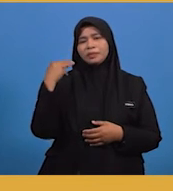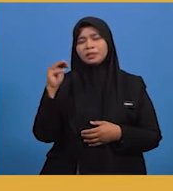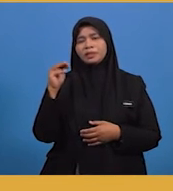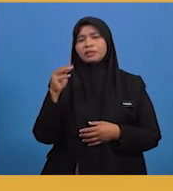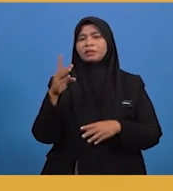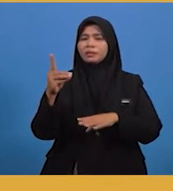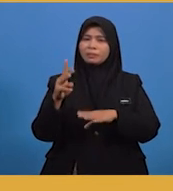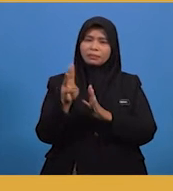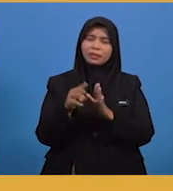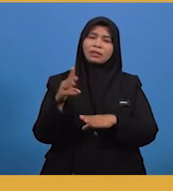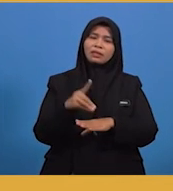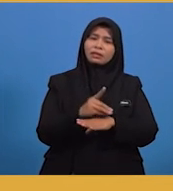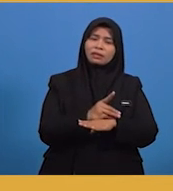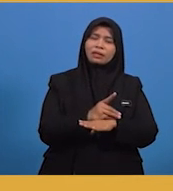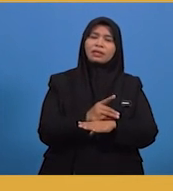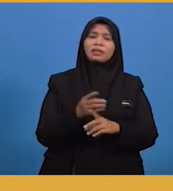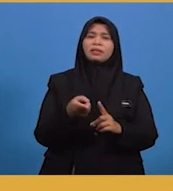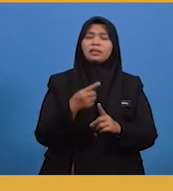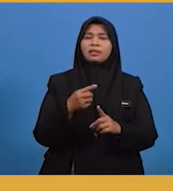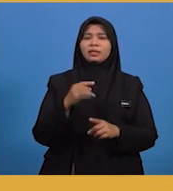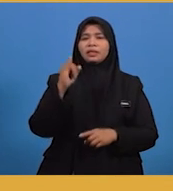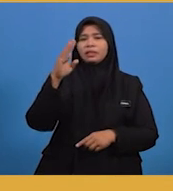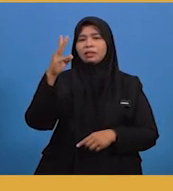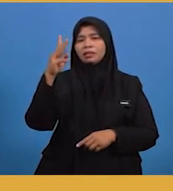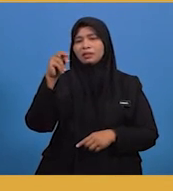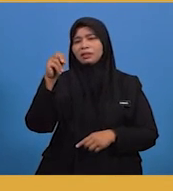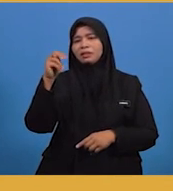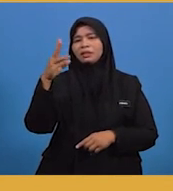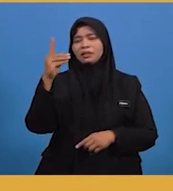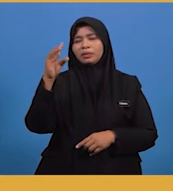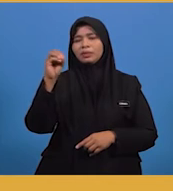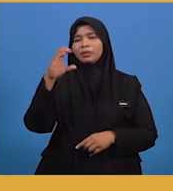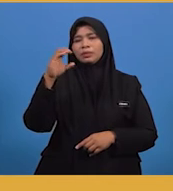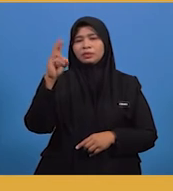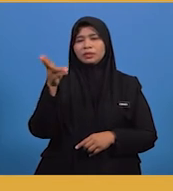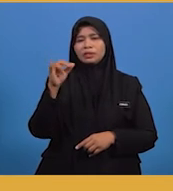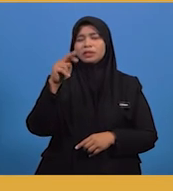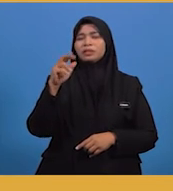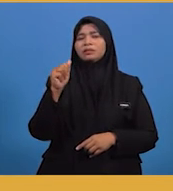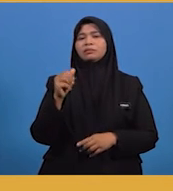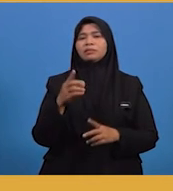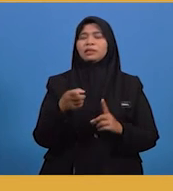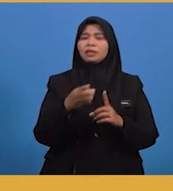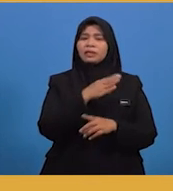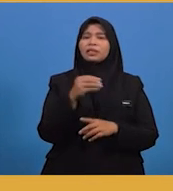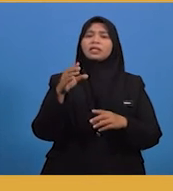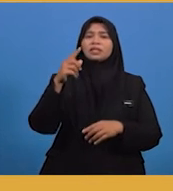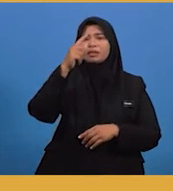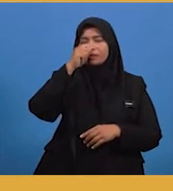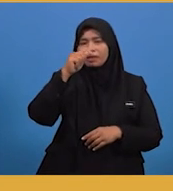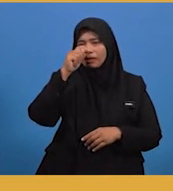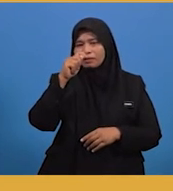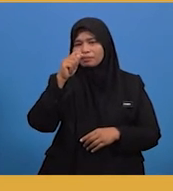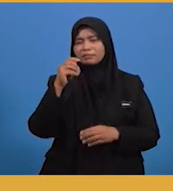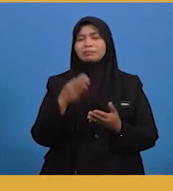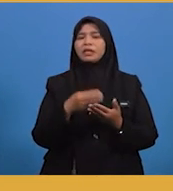Mereka mendarat dari Indochina dan diberi laluan oleh kerajaan Thailand untuk menuju ke tanah